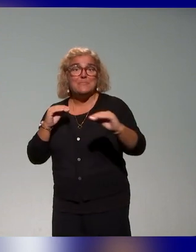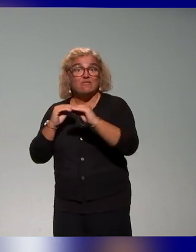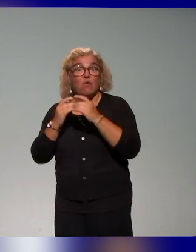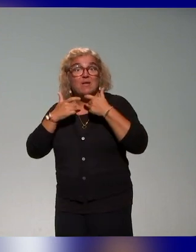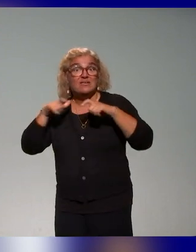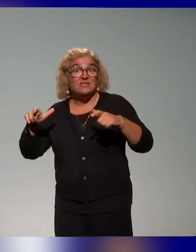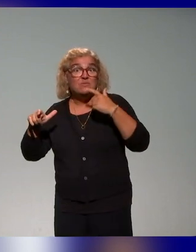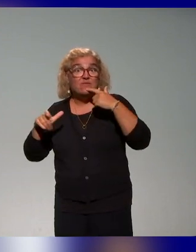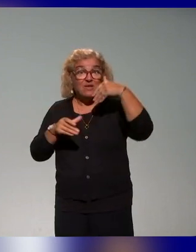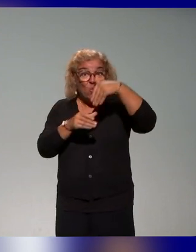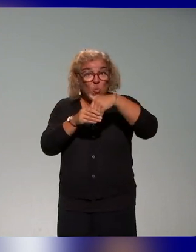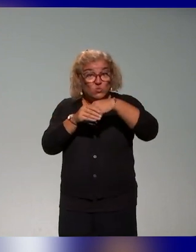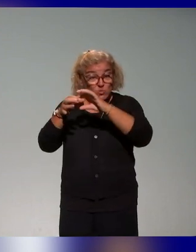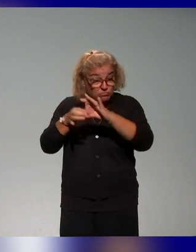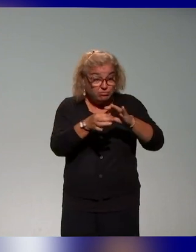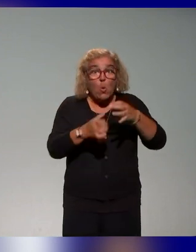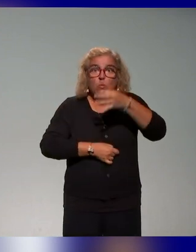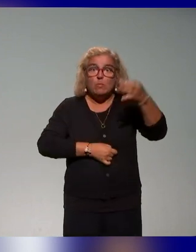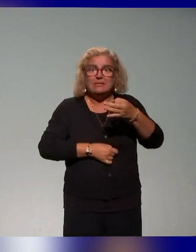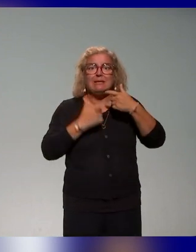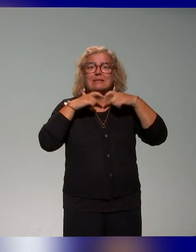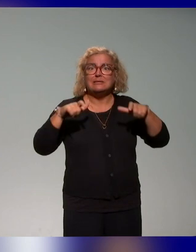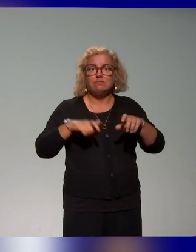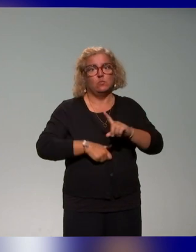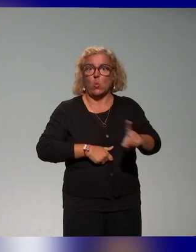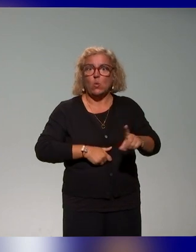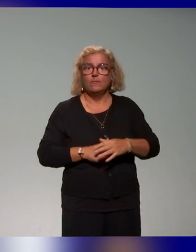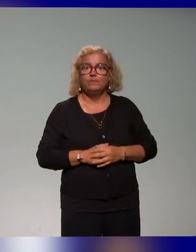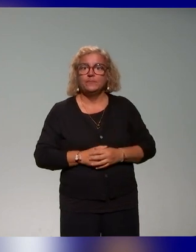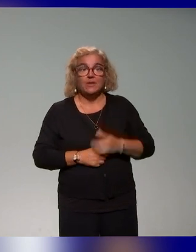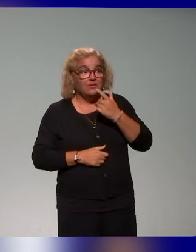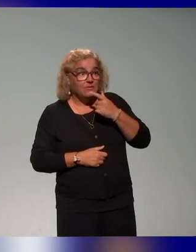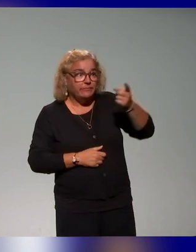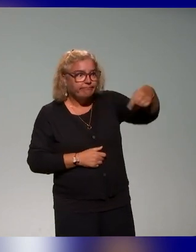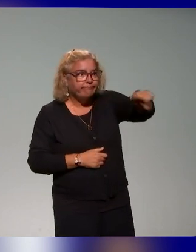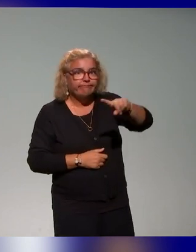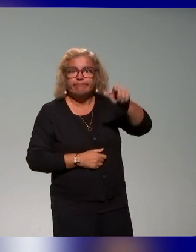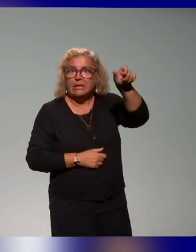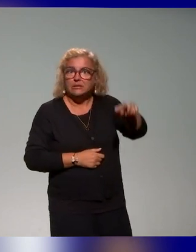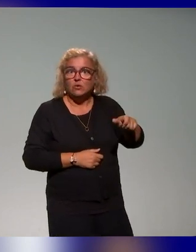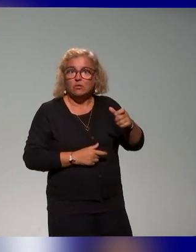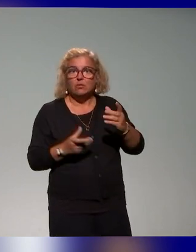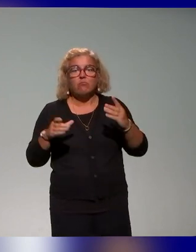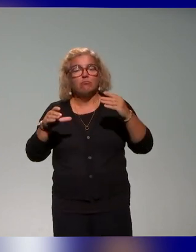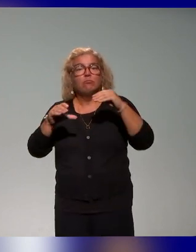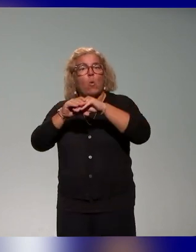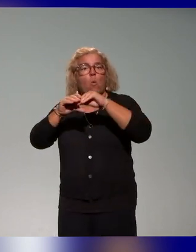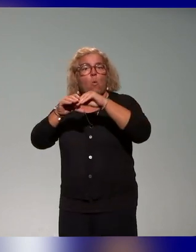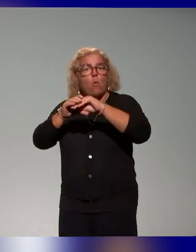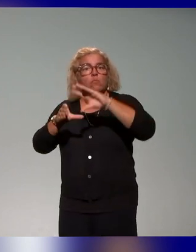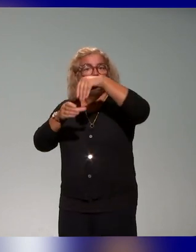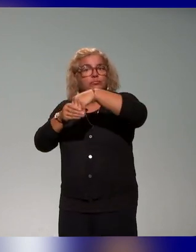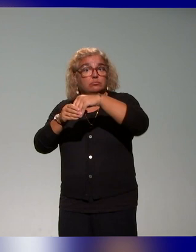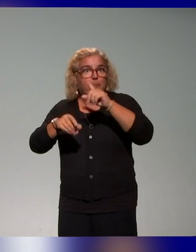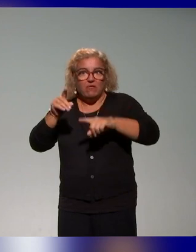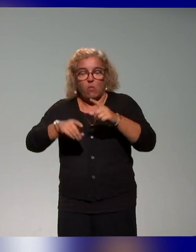est associé, vu que les productions des contributeurs ne sont pas totalement accessible, voire